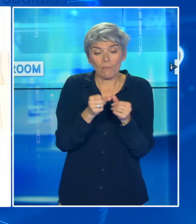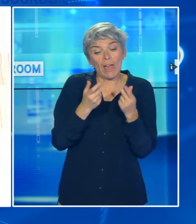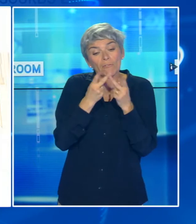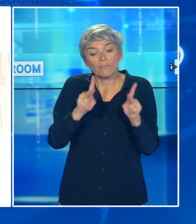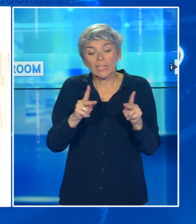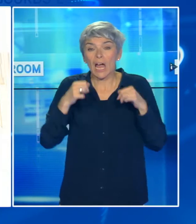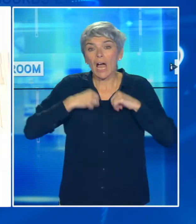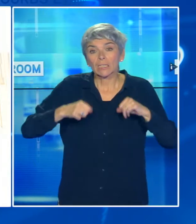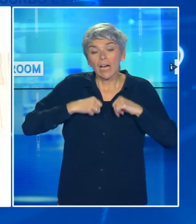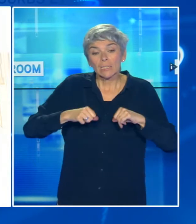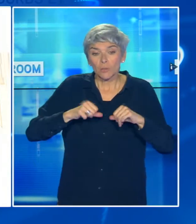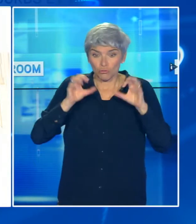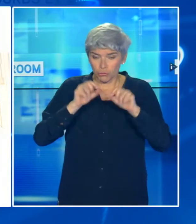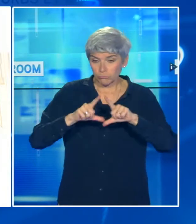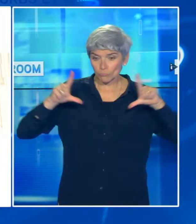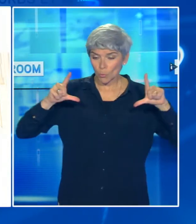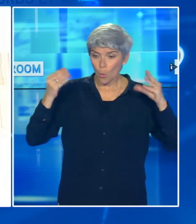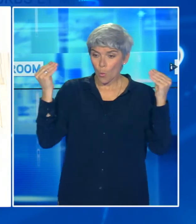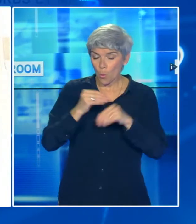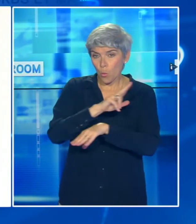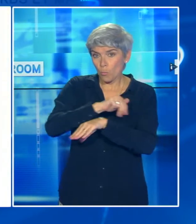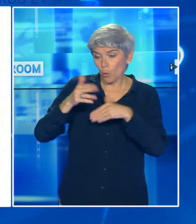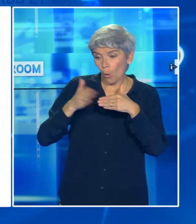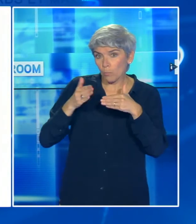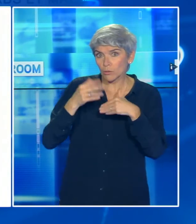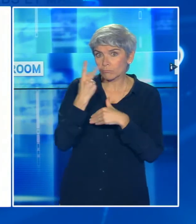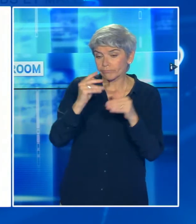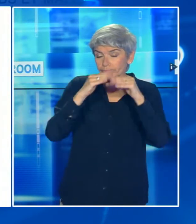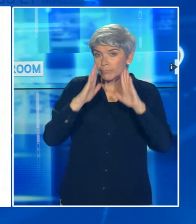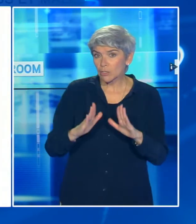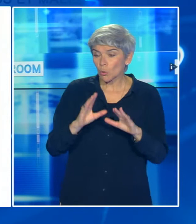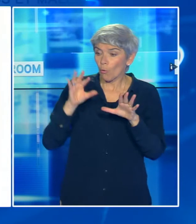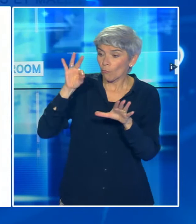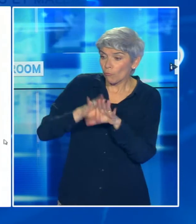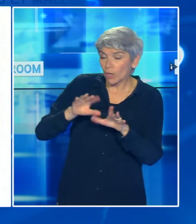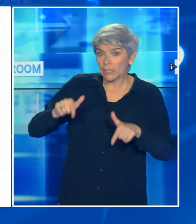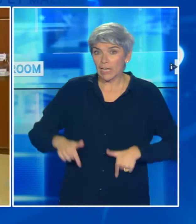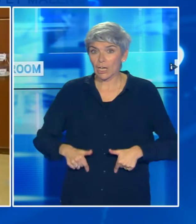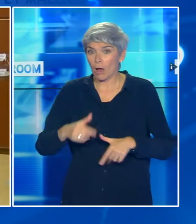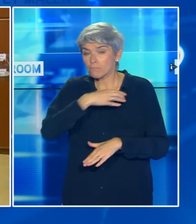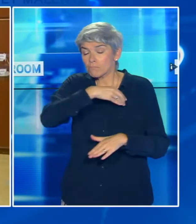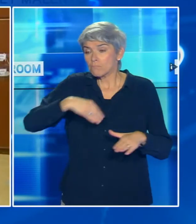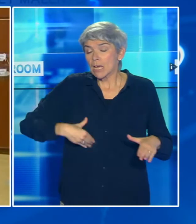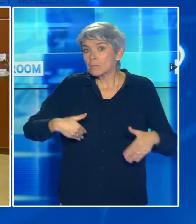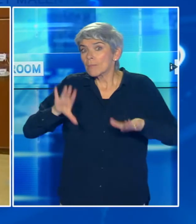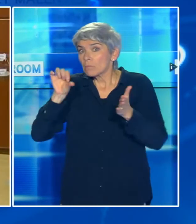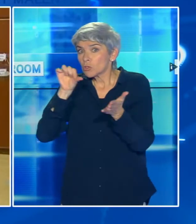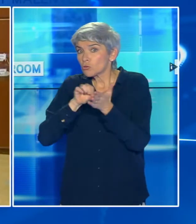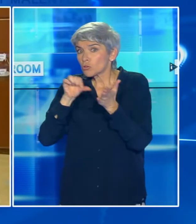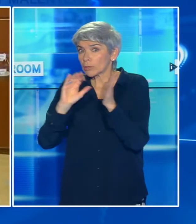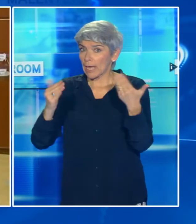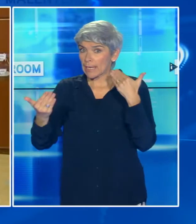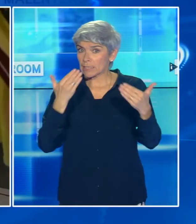ville, votre adresse et vous aurez l'emplacement du bureau le plus proche de chez vous. Vous voterez dans des écoles, des mairies et même des centres